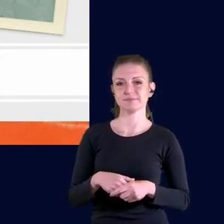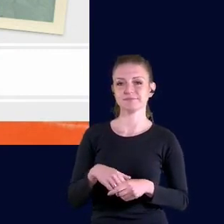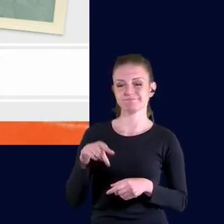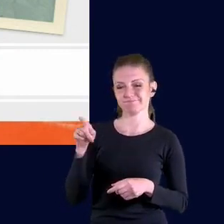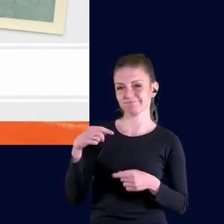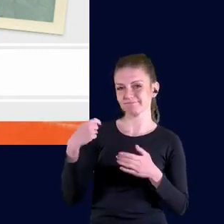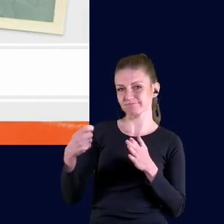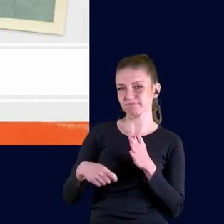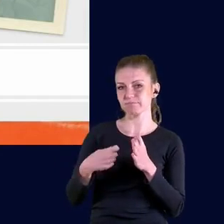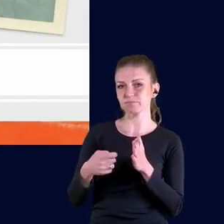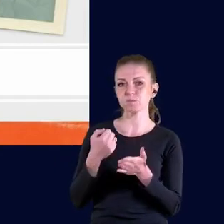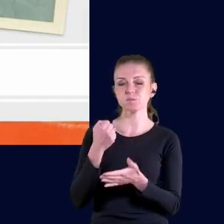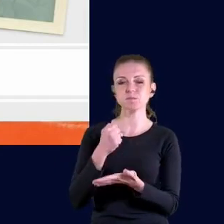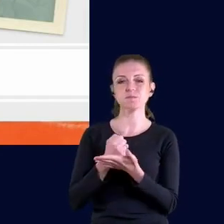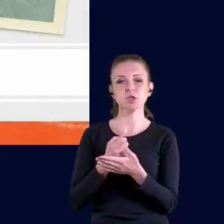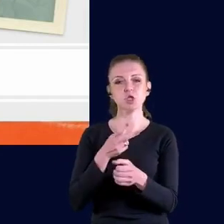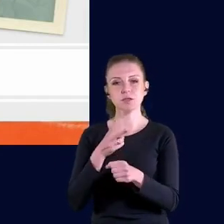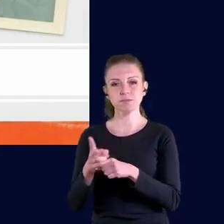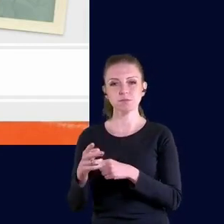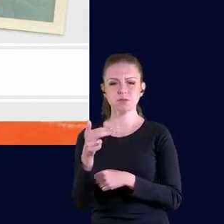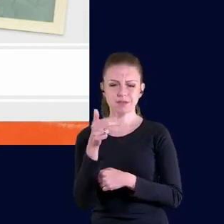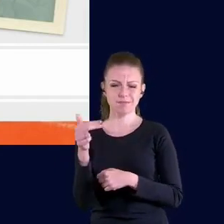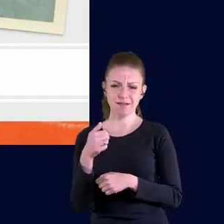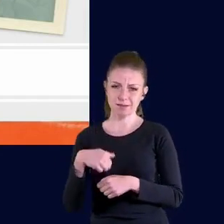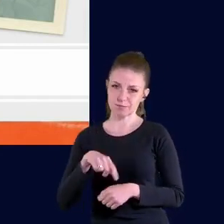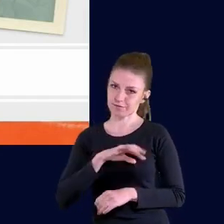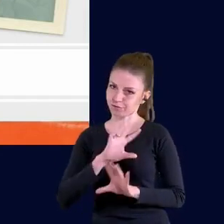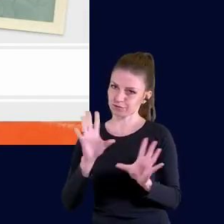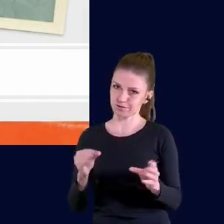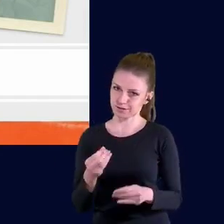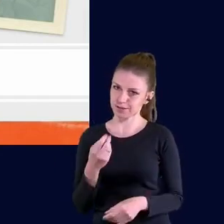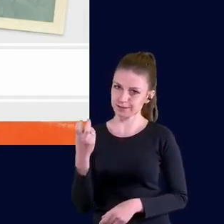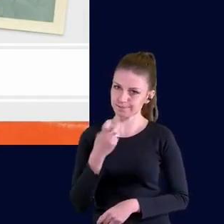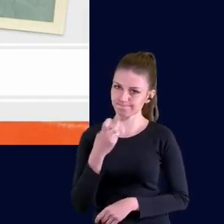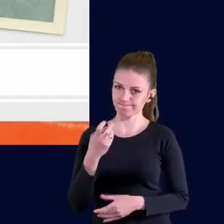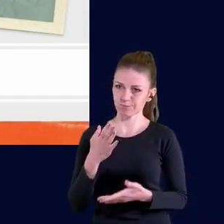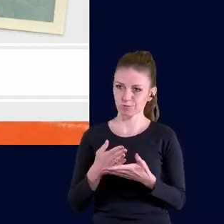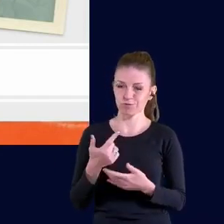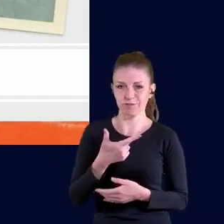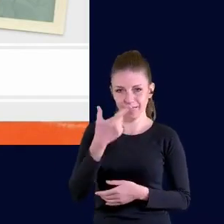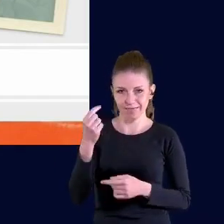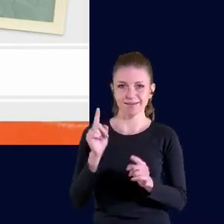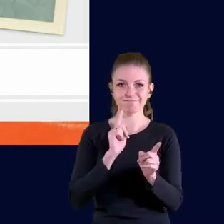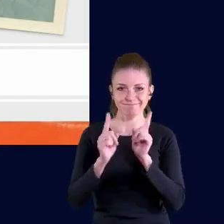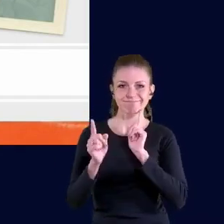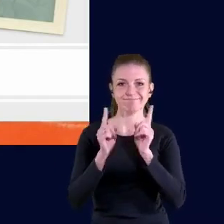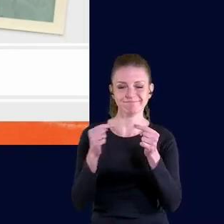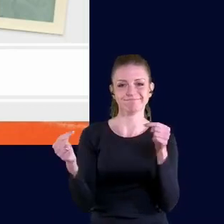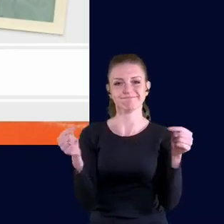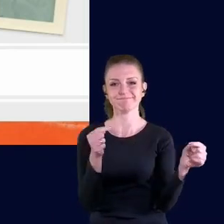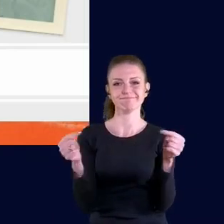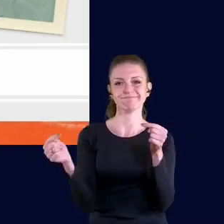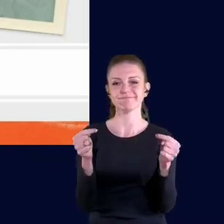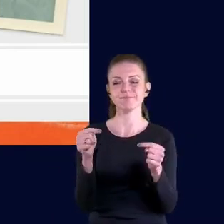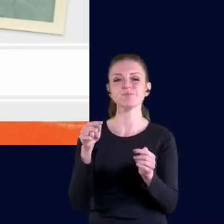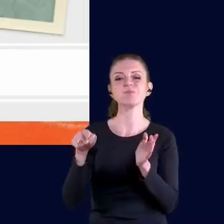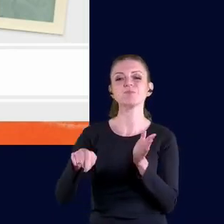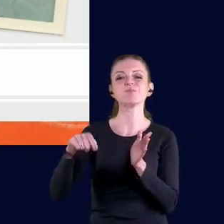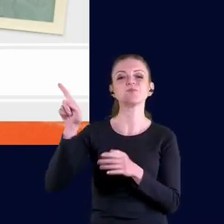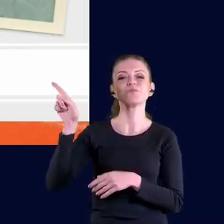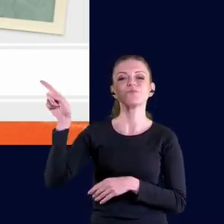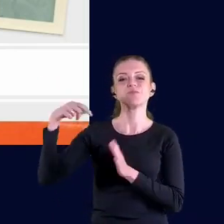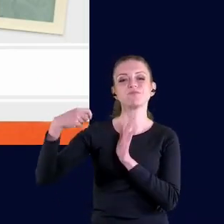właśnie w kontekście tematyki która nas wszystkich zajmuje przez ostatnie 2 nimi dlatego że Ten film